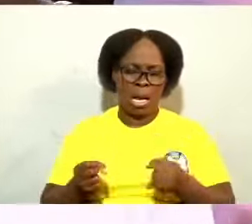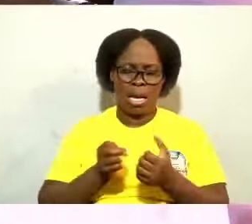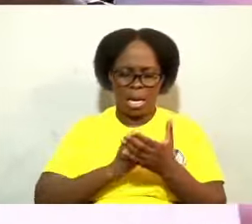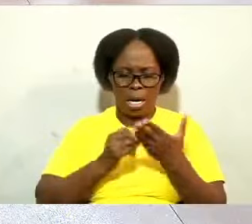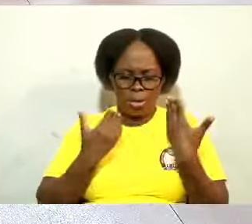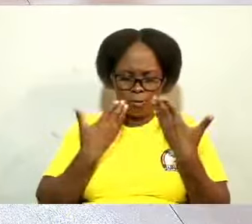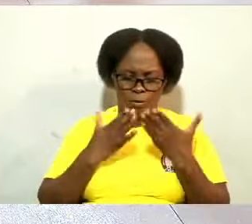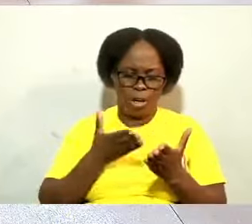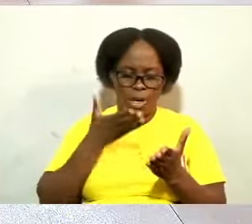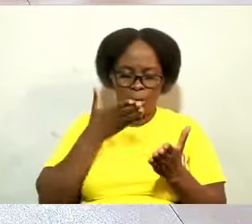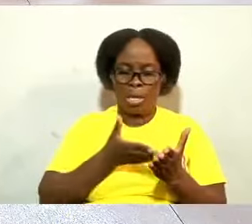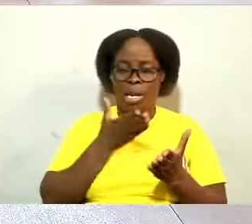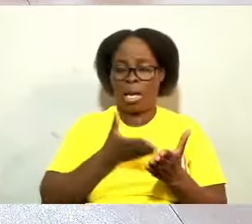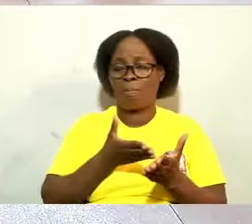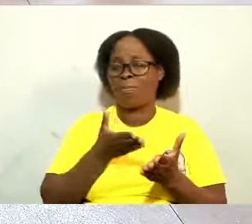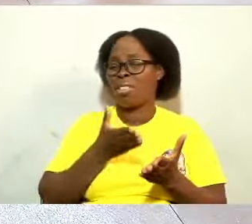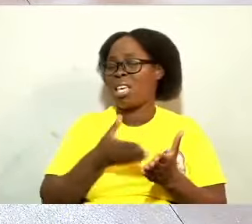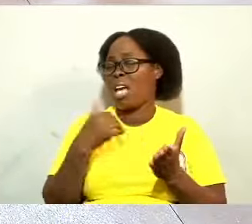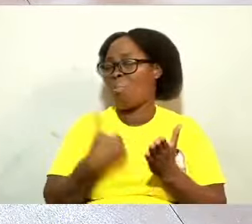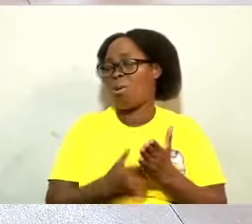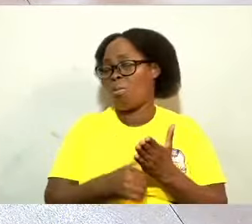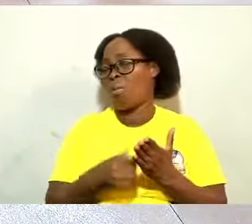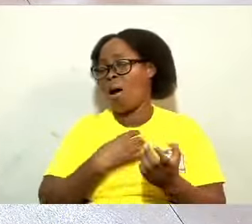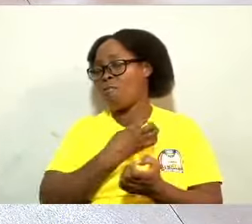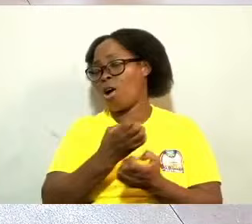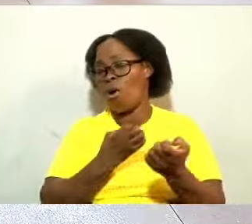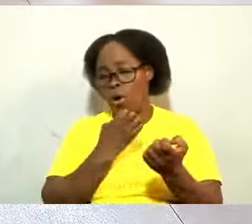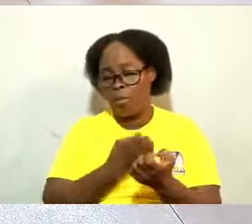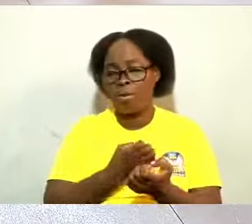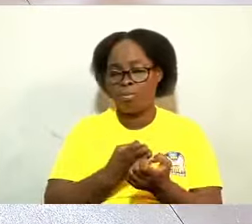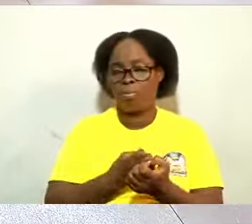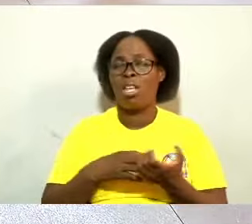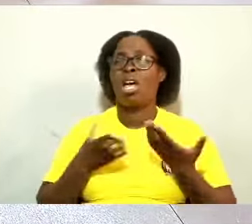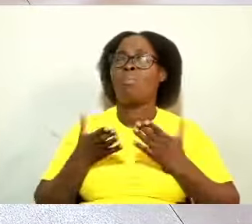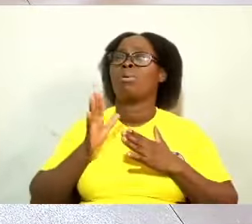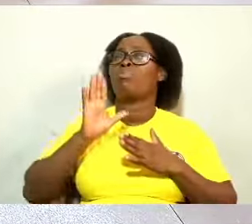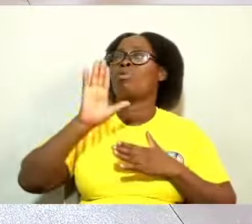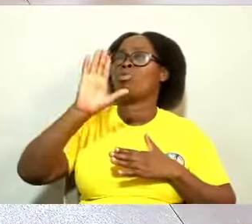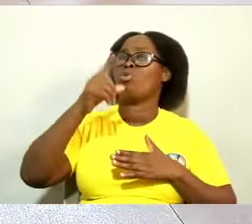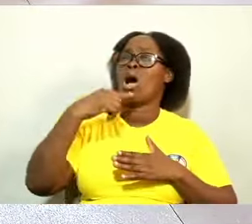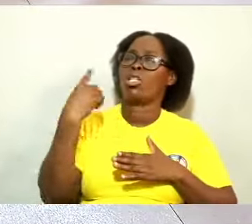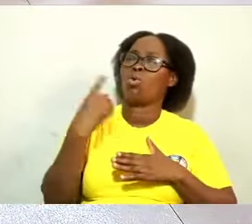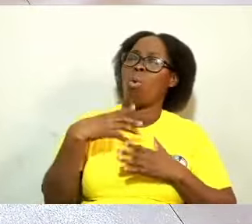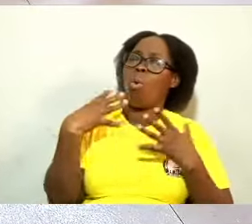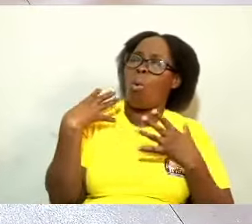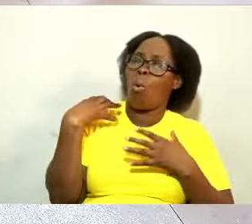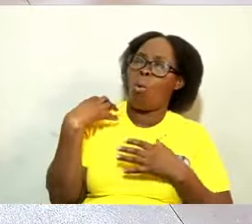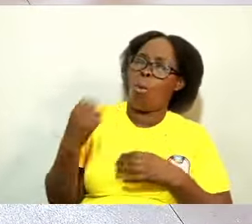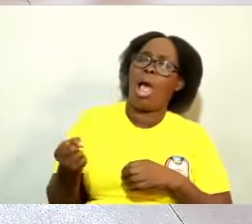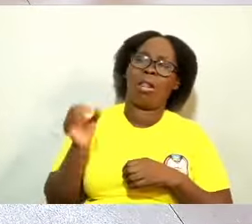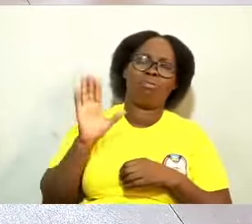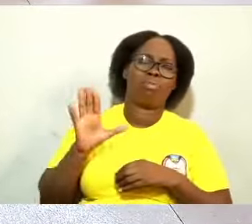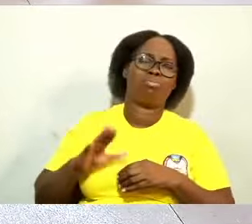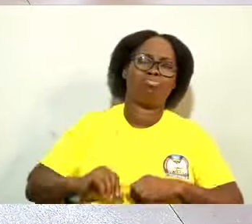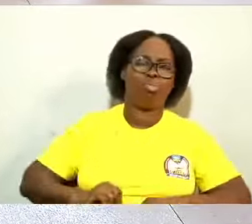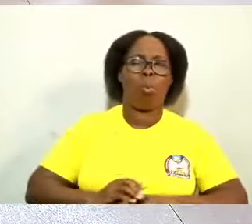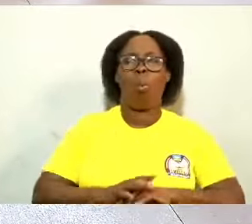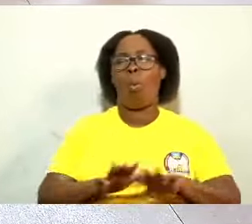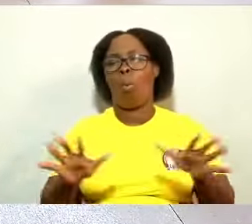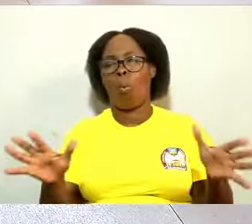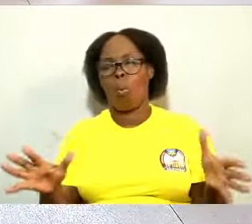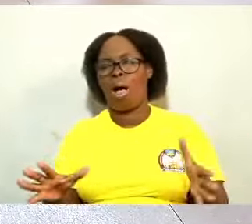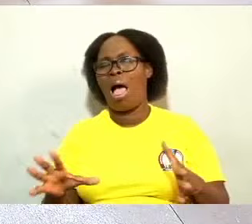hili. Humu kuna matatizo ya kiuchumi. Watu wako ambao mali zao zinasambaratika,